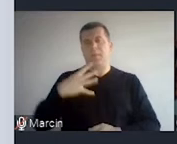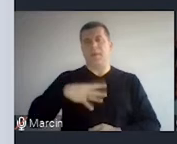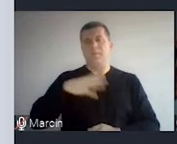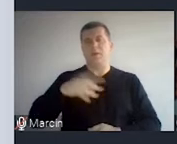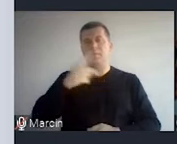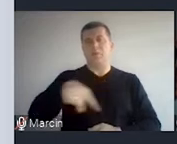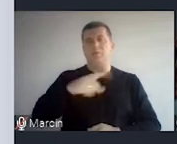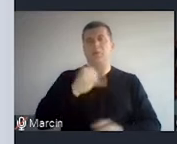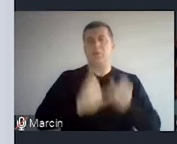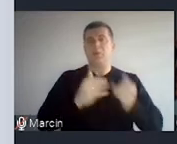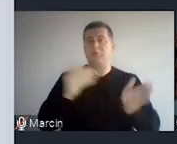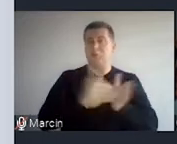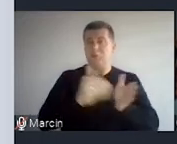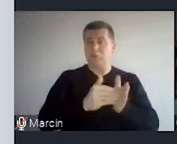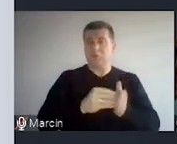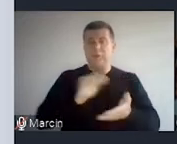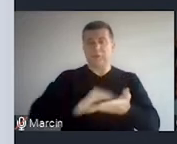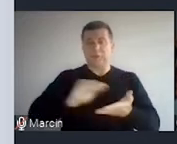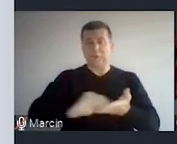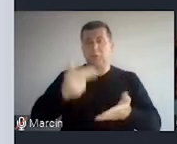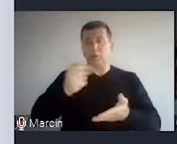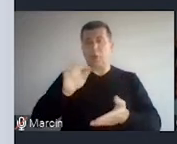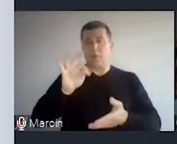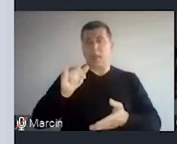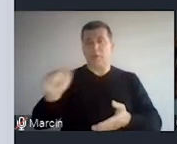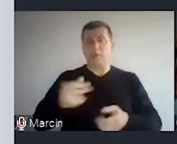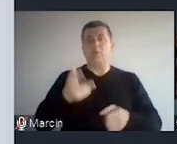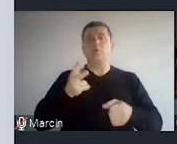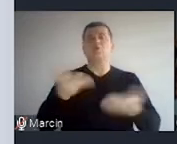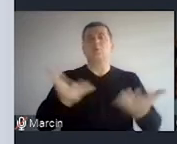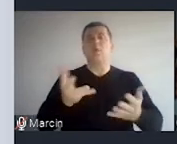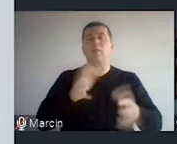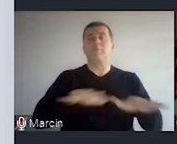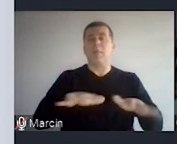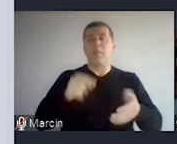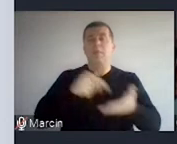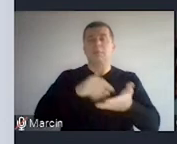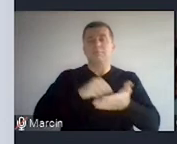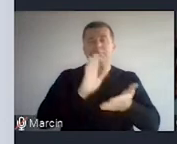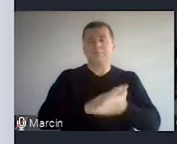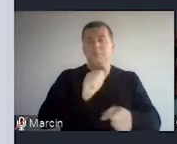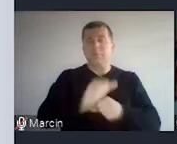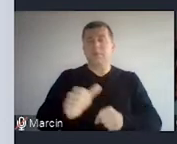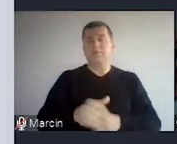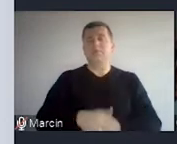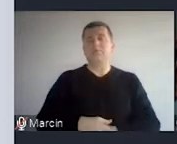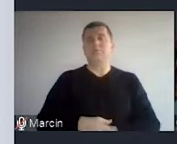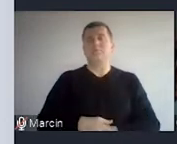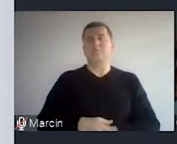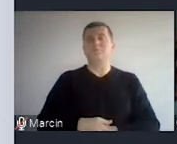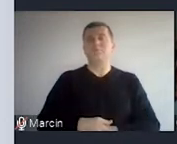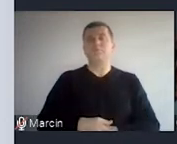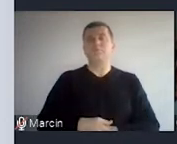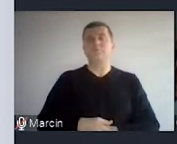żebyście sobie, jeżeli będziecie potrzebowali, wynotowali, w którym miejscu znajduje się dany zapis, ponieważ